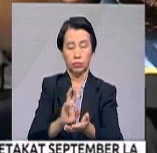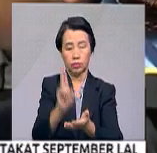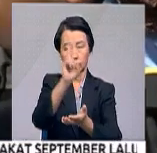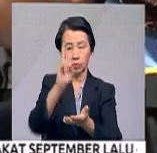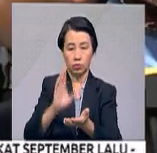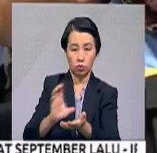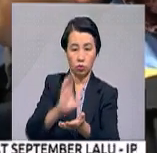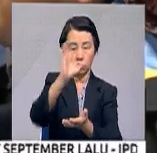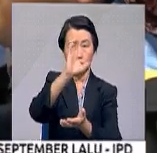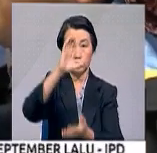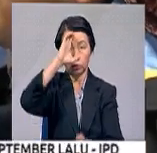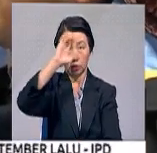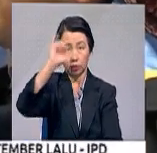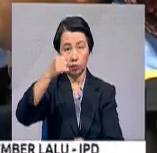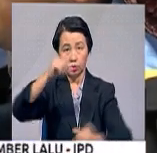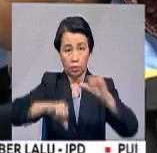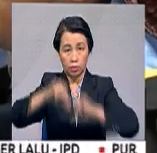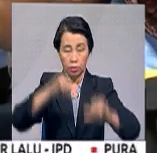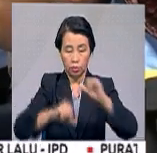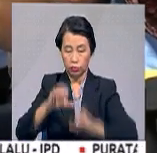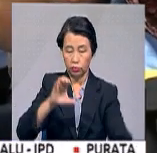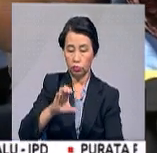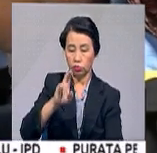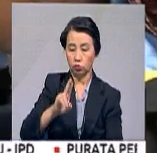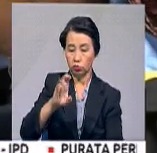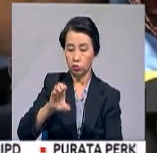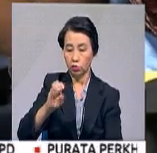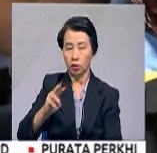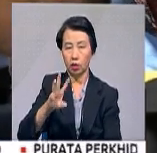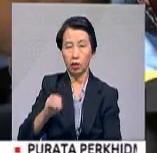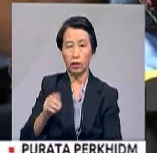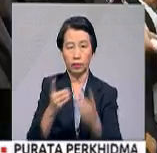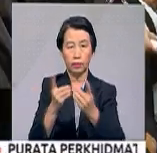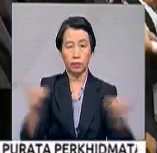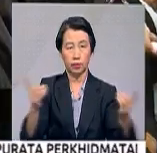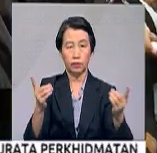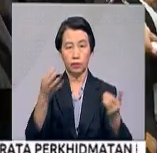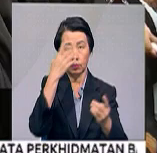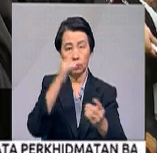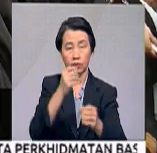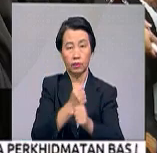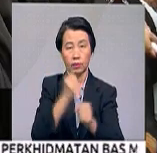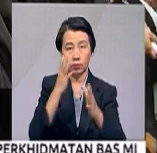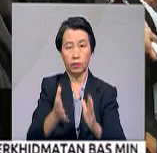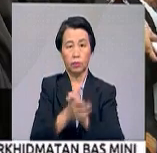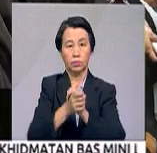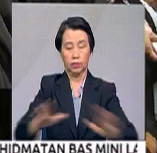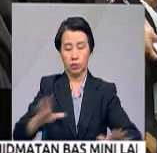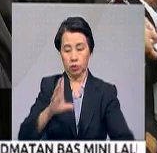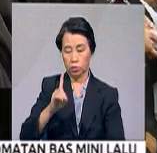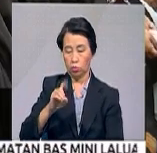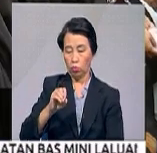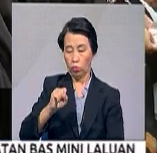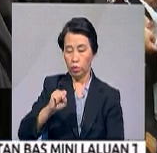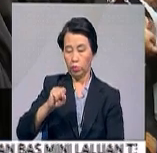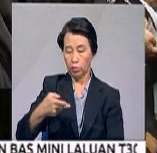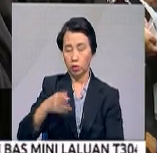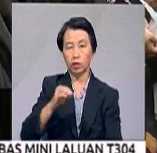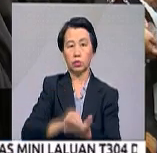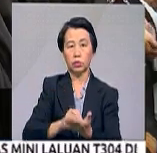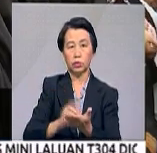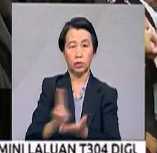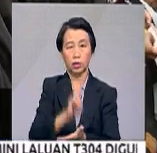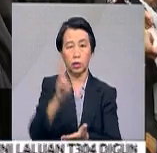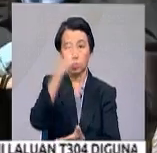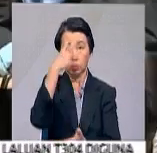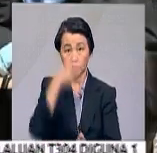Cyberjaya Sains Perubatan CUCMS, iaitu Diploma Occupational Safety and Health DOSH di Kampus